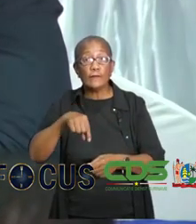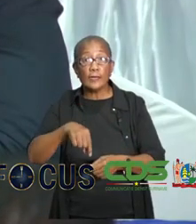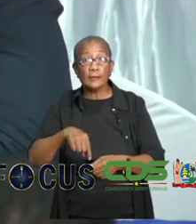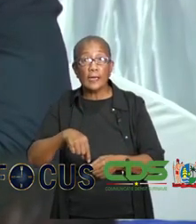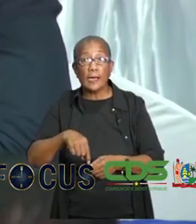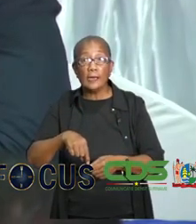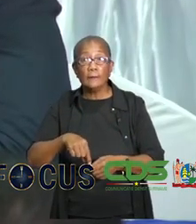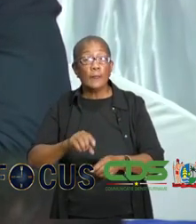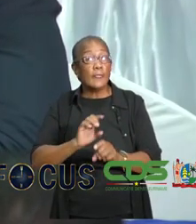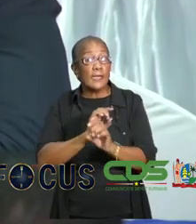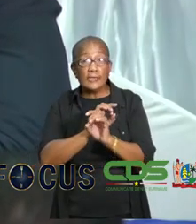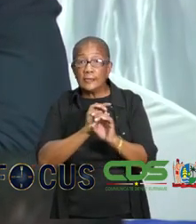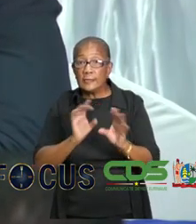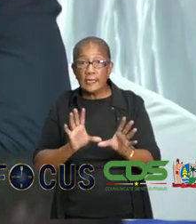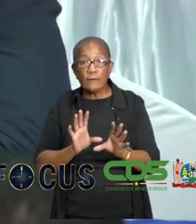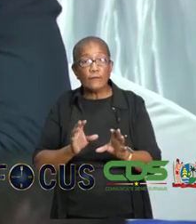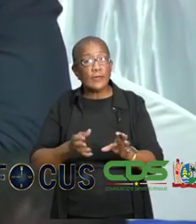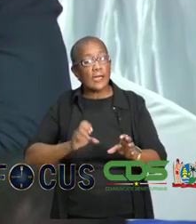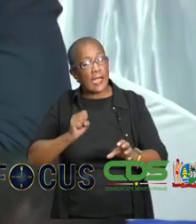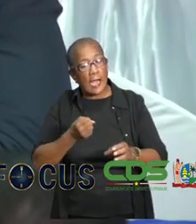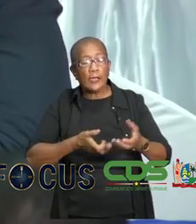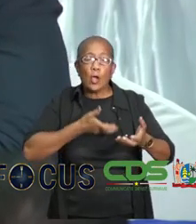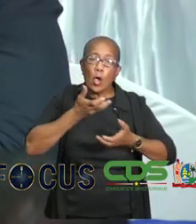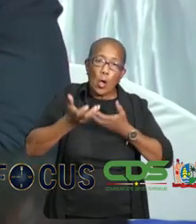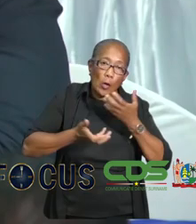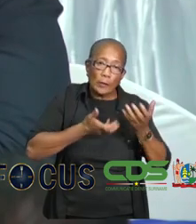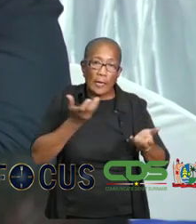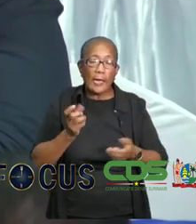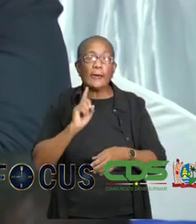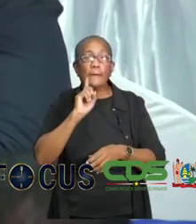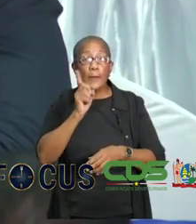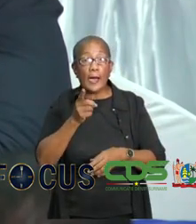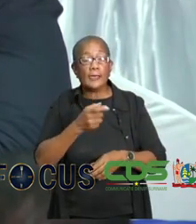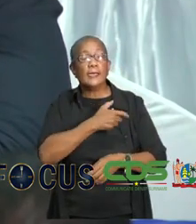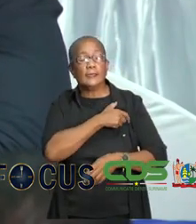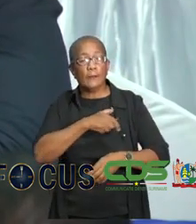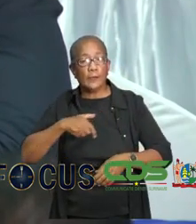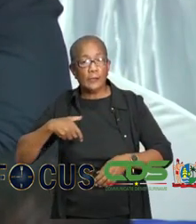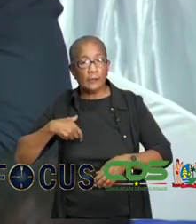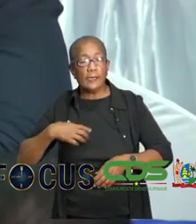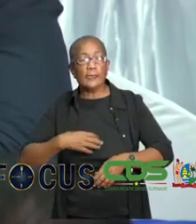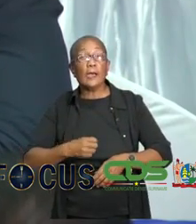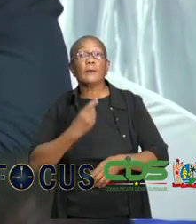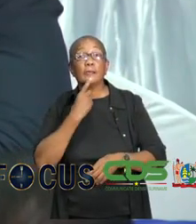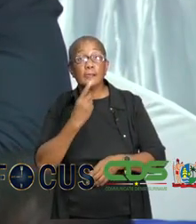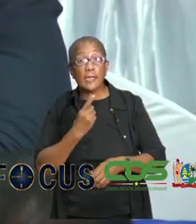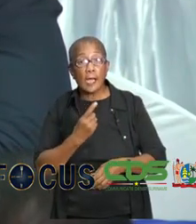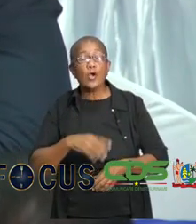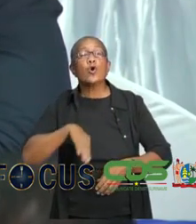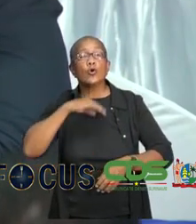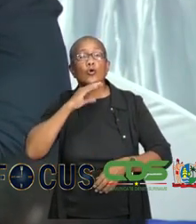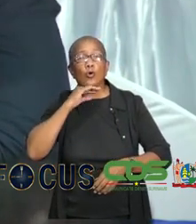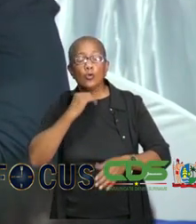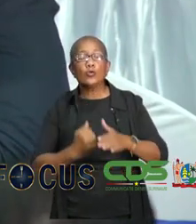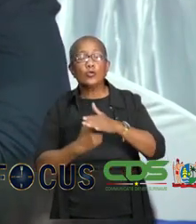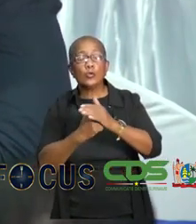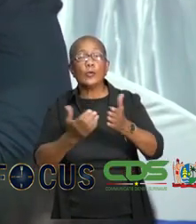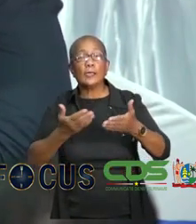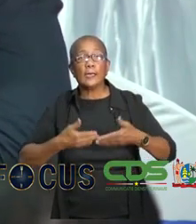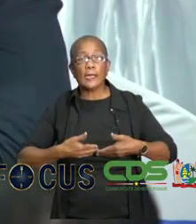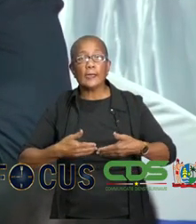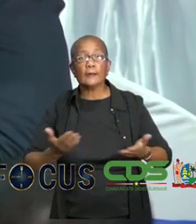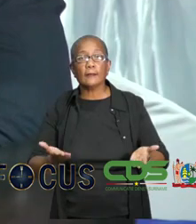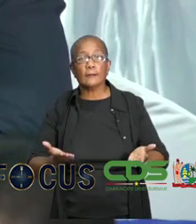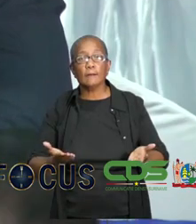niet zoveel uitweiden over deze materie. Maar zoals de president het zegt, er komt genoeg steun. En dat hebben wij zeker binnen korte